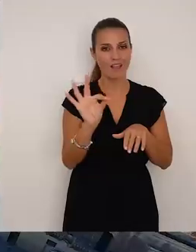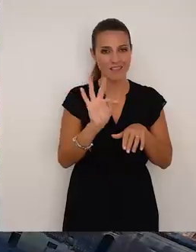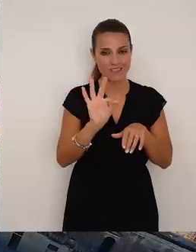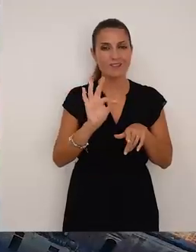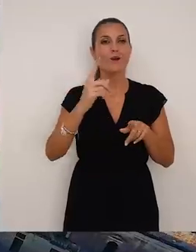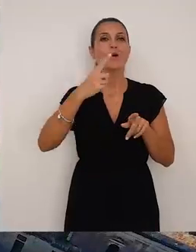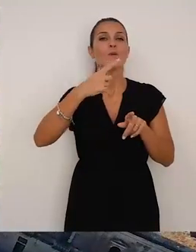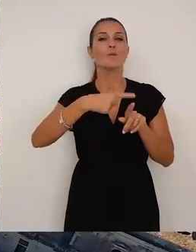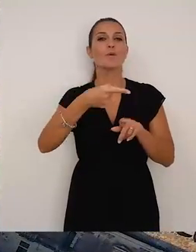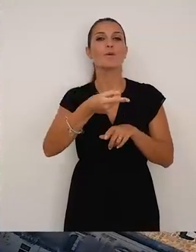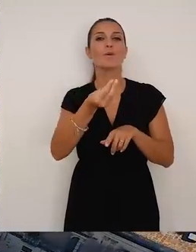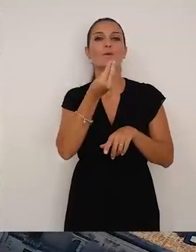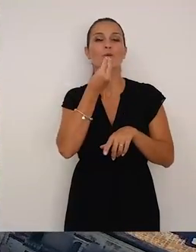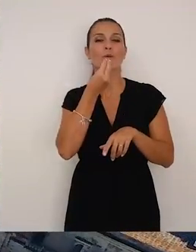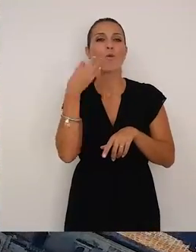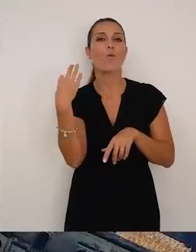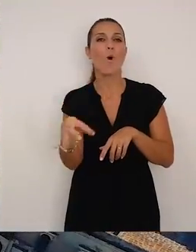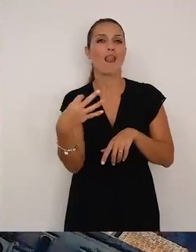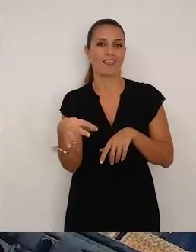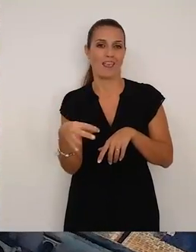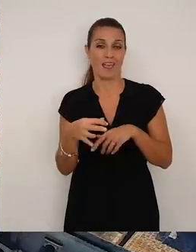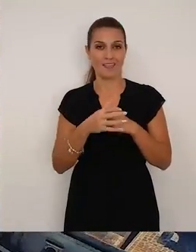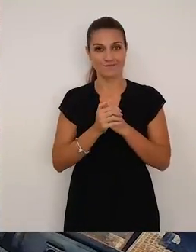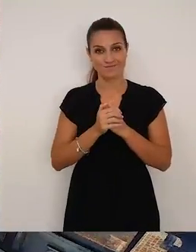alla qualità dei piatti tipici di terra d'Otranto.